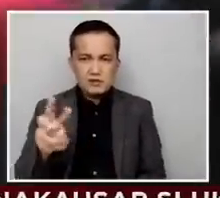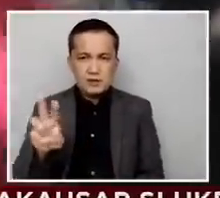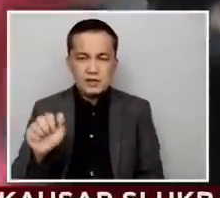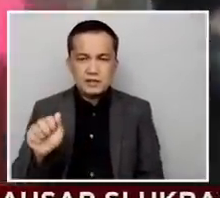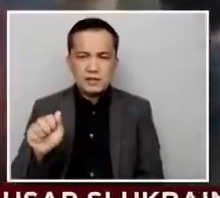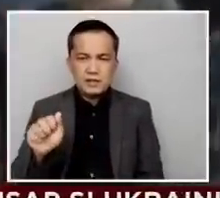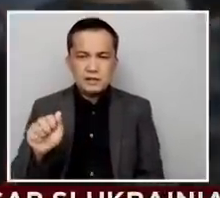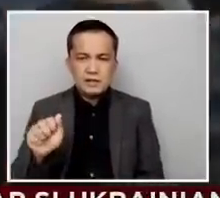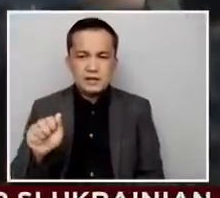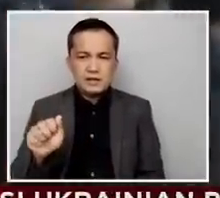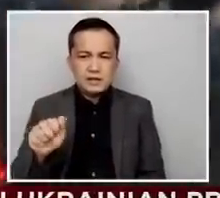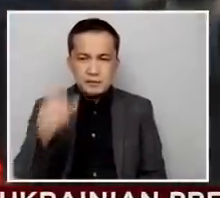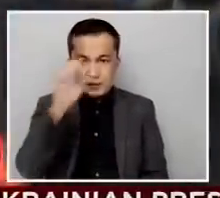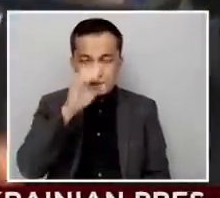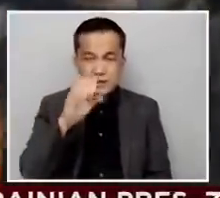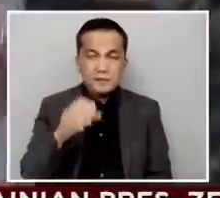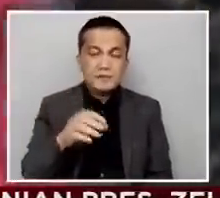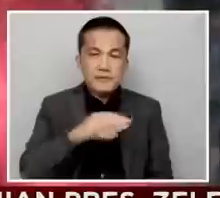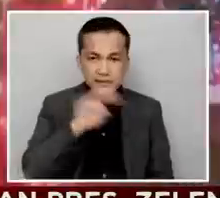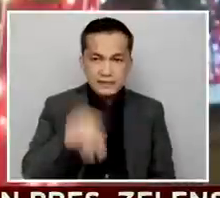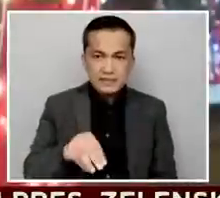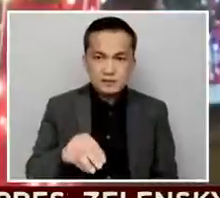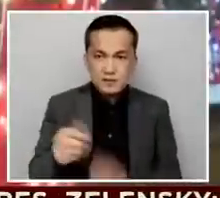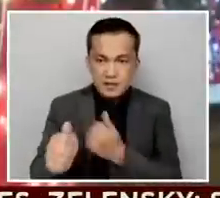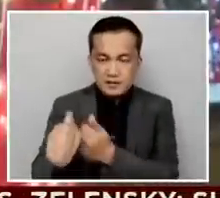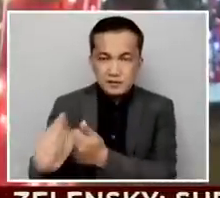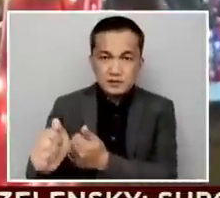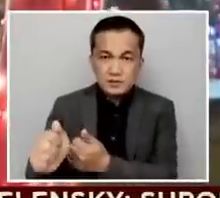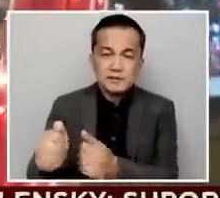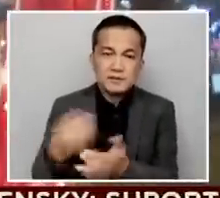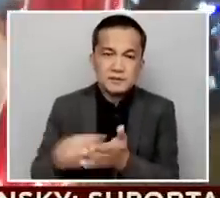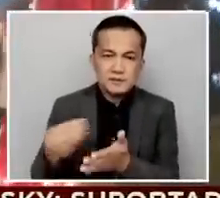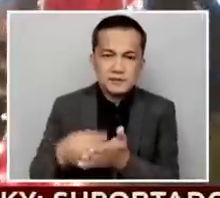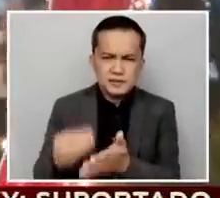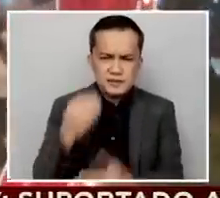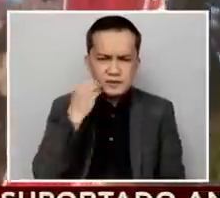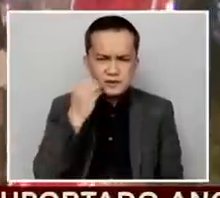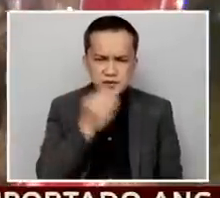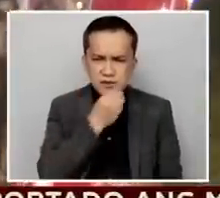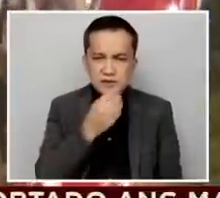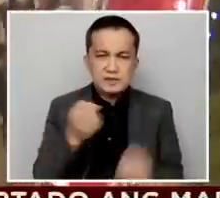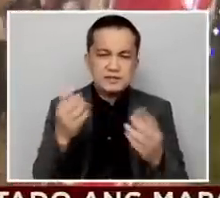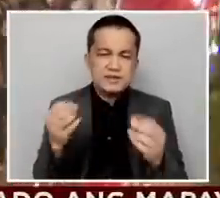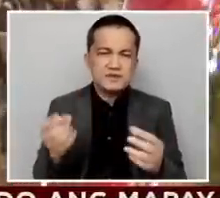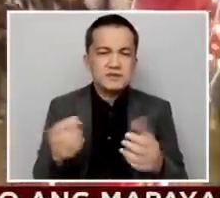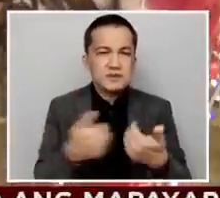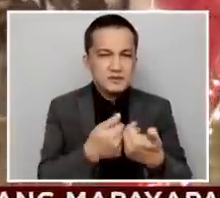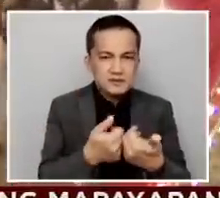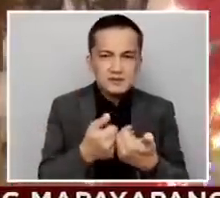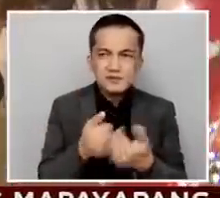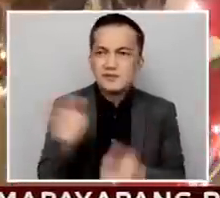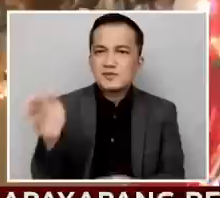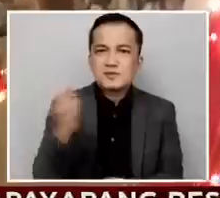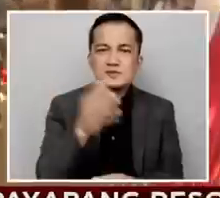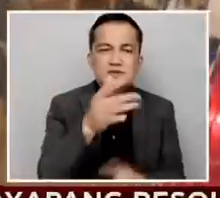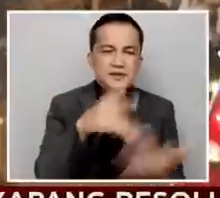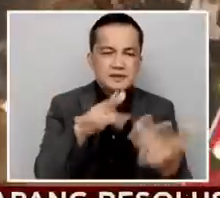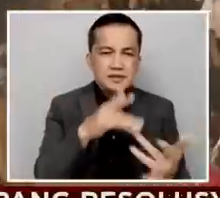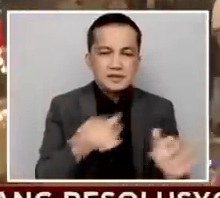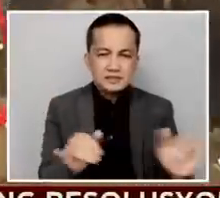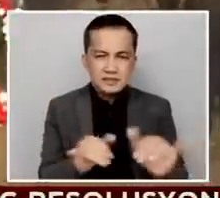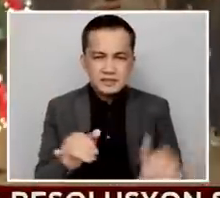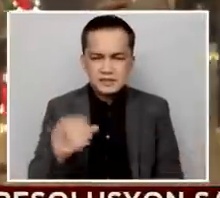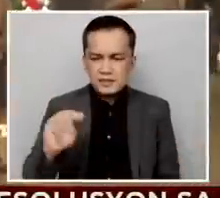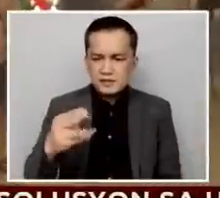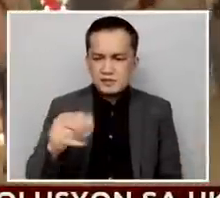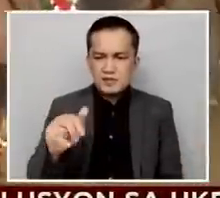sa pamimili ng bulaklak. At kasama rin po ang mga magsing-irog sa mga pasyalan tulad po ng Mehan